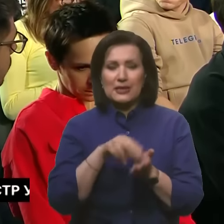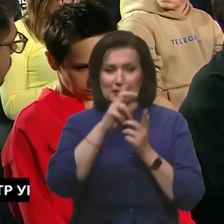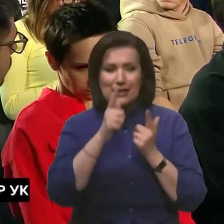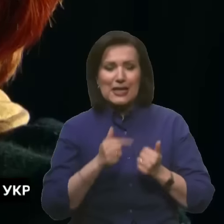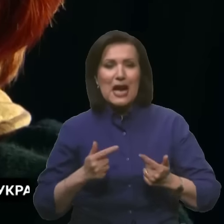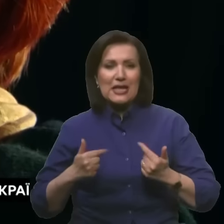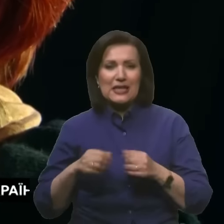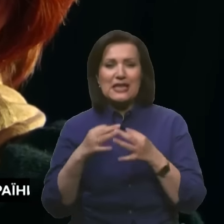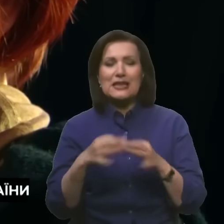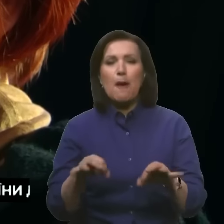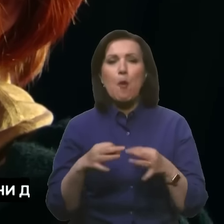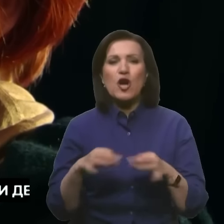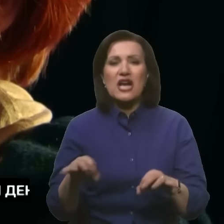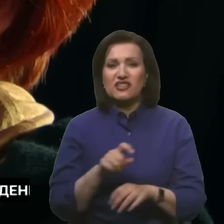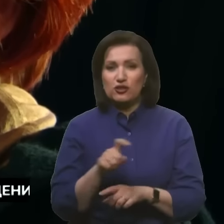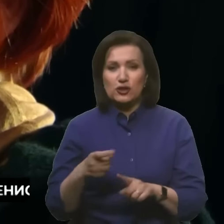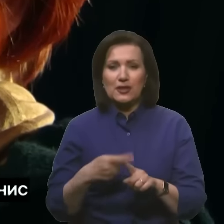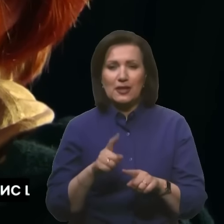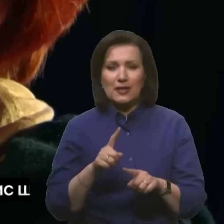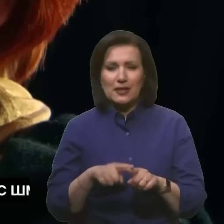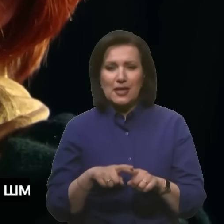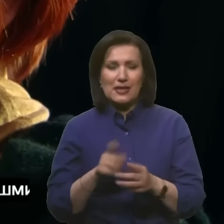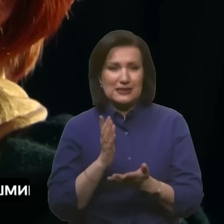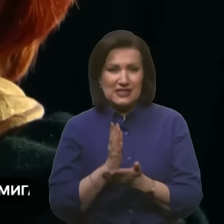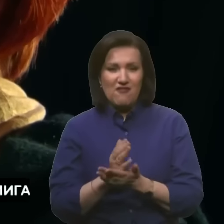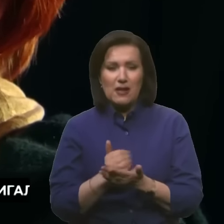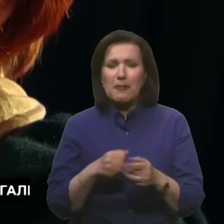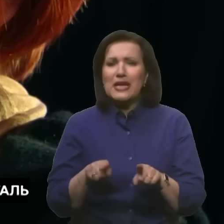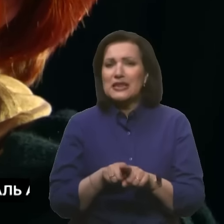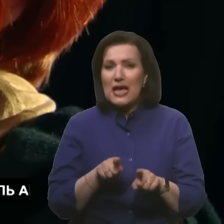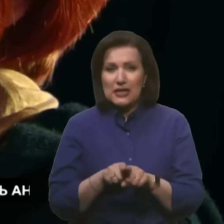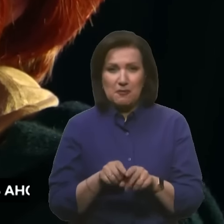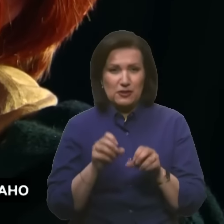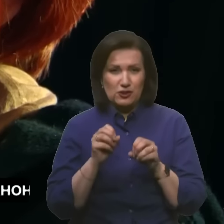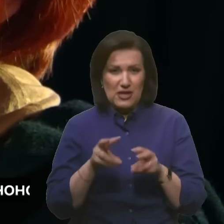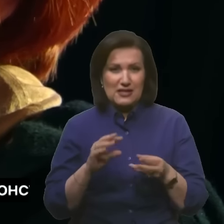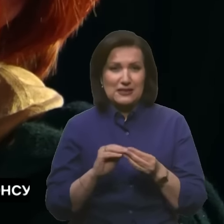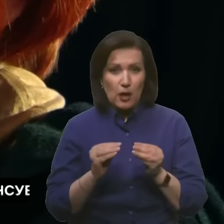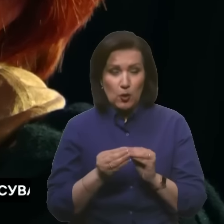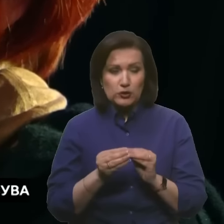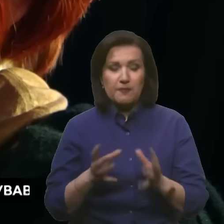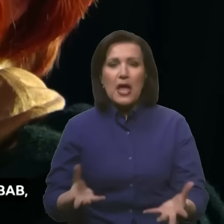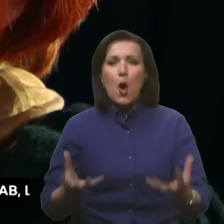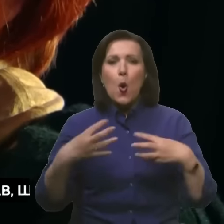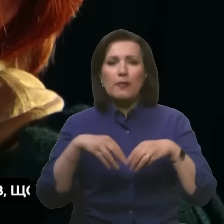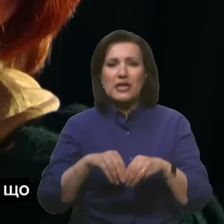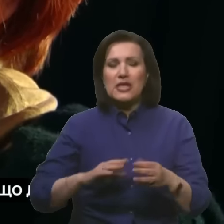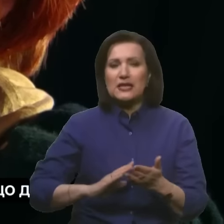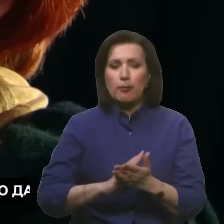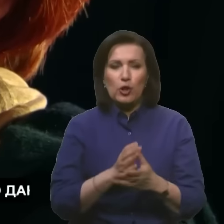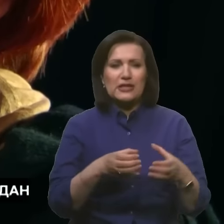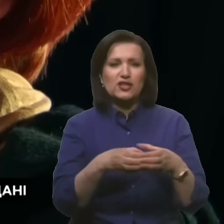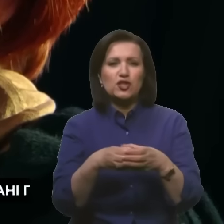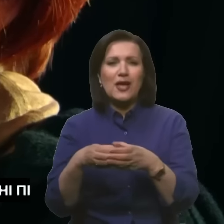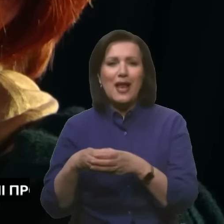країн демократичних, які ставали перед такими ж загрозами, об'єднати політичні еліти